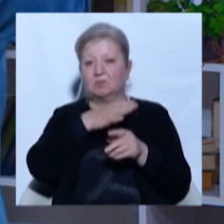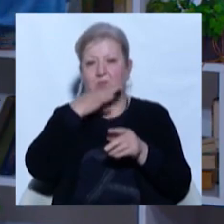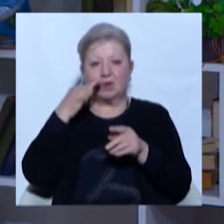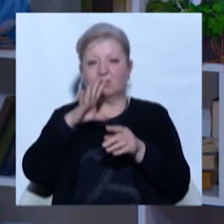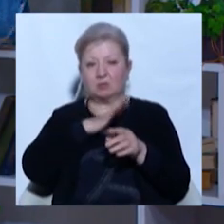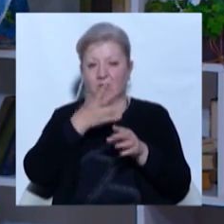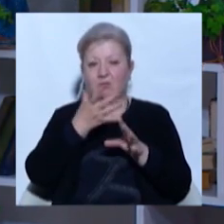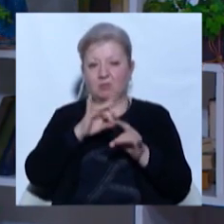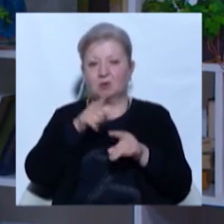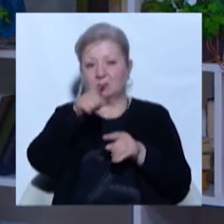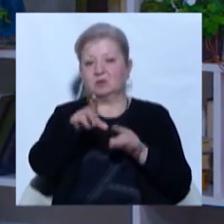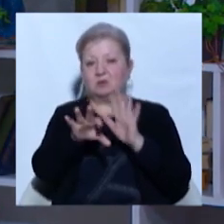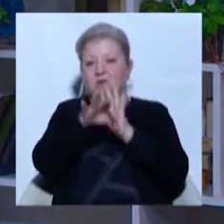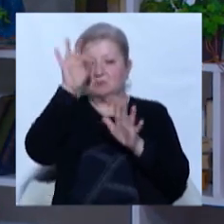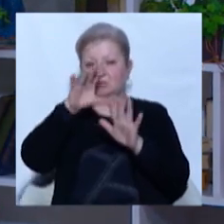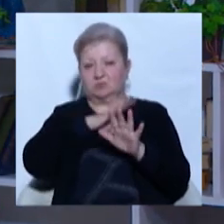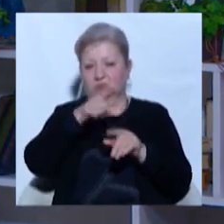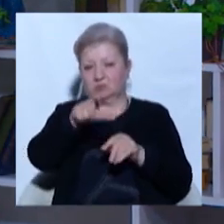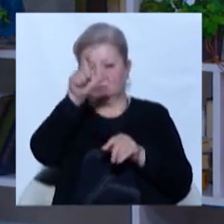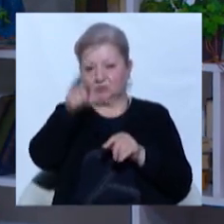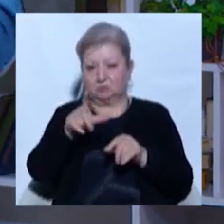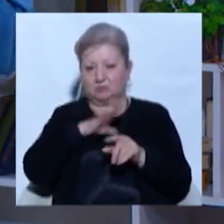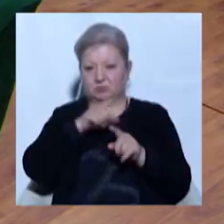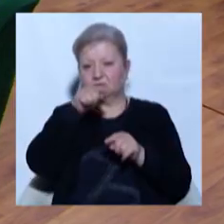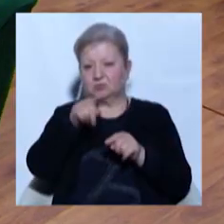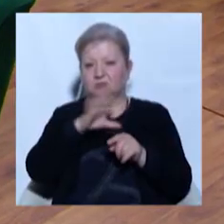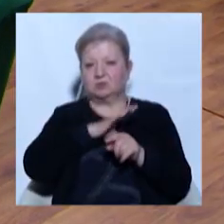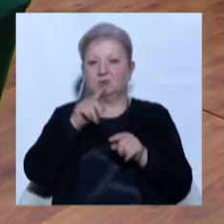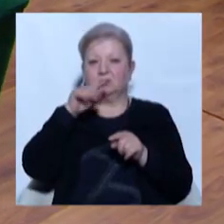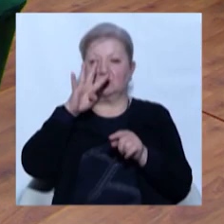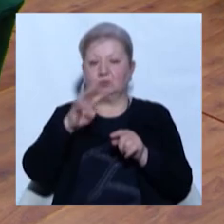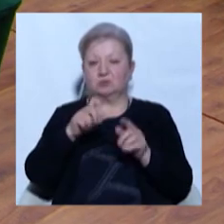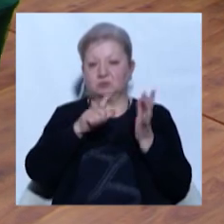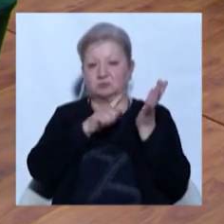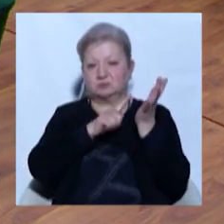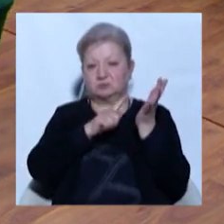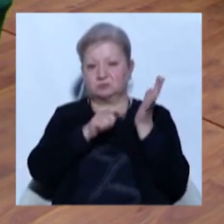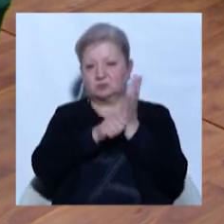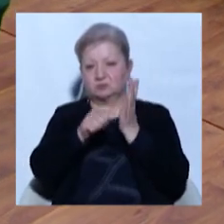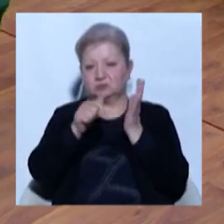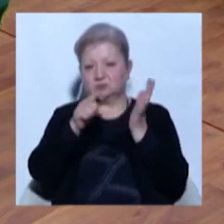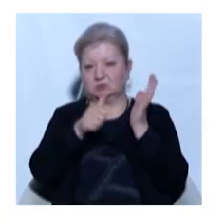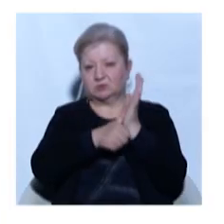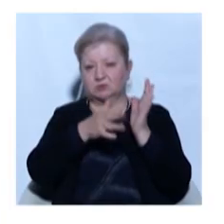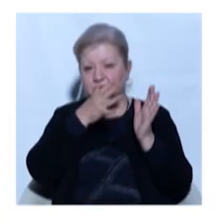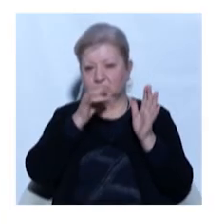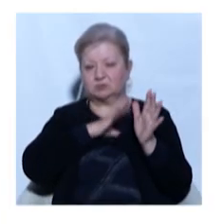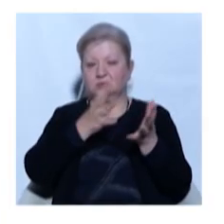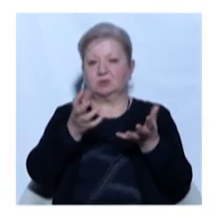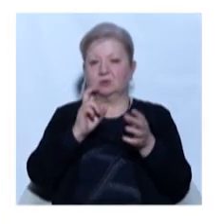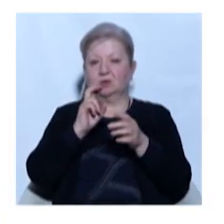შორის ყველაზე გამორჩეული მაინც ვარსკენ პიტიახშია. ის 466 წელს ირანის შაჰთან მიდის და მაზდიანობას